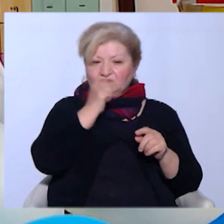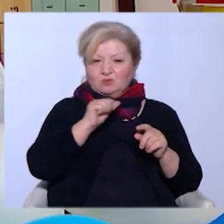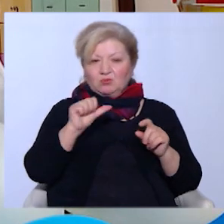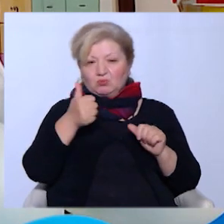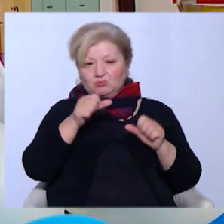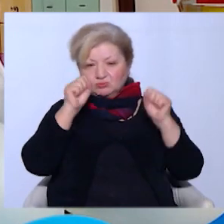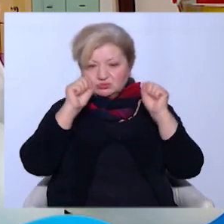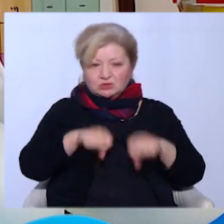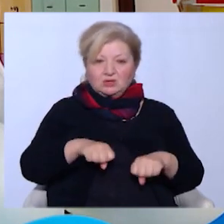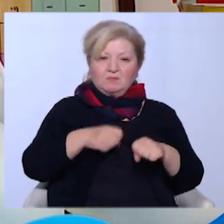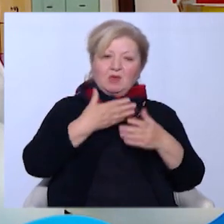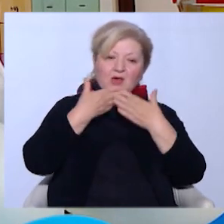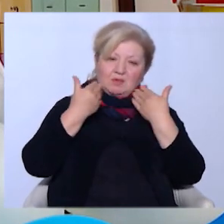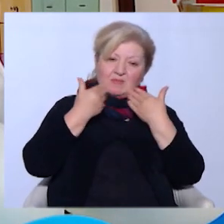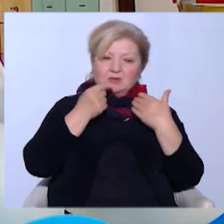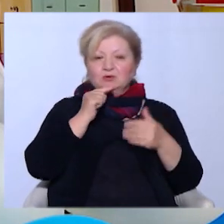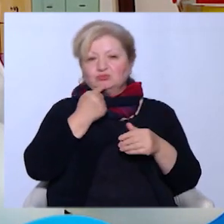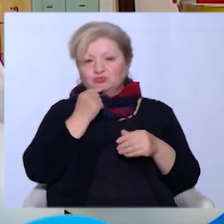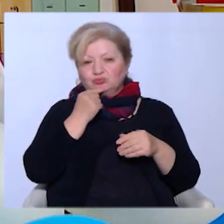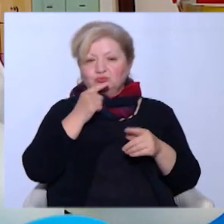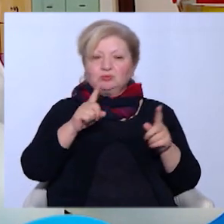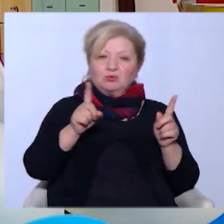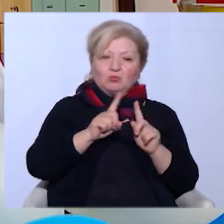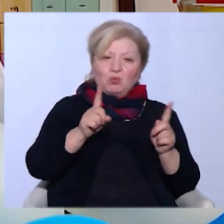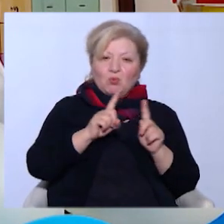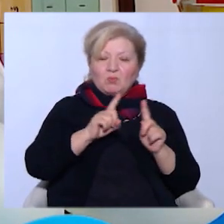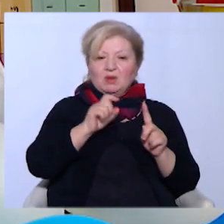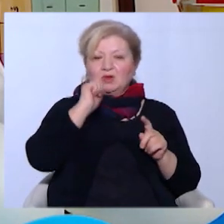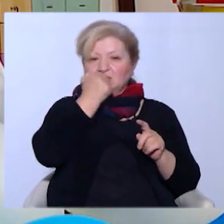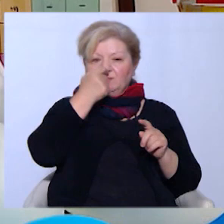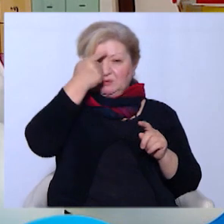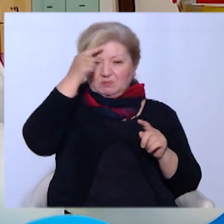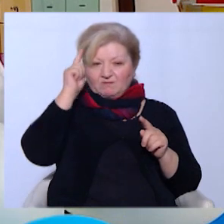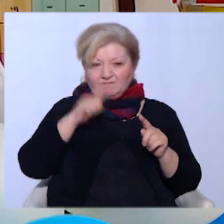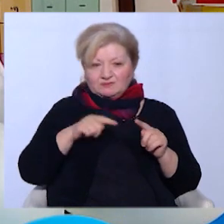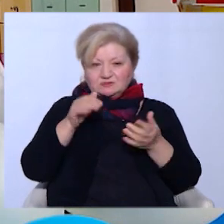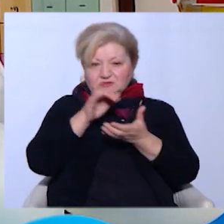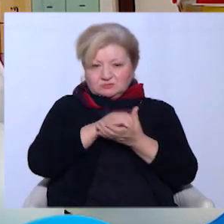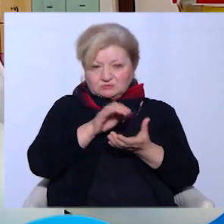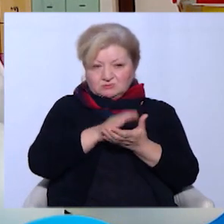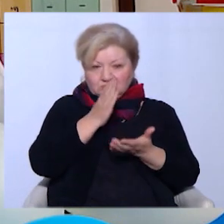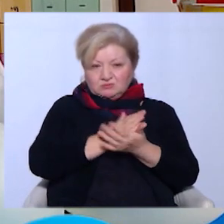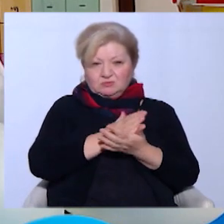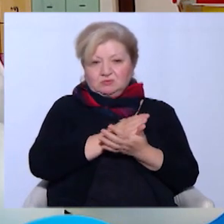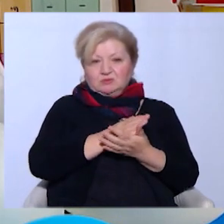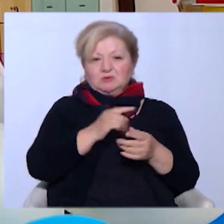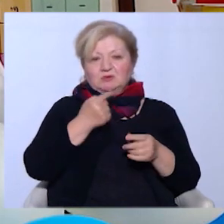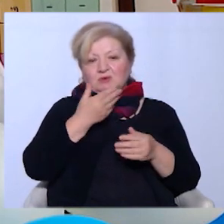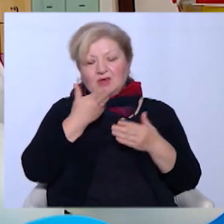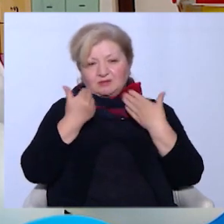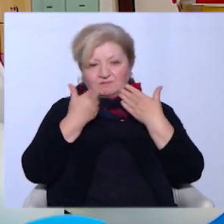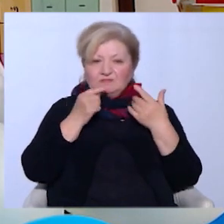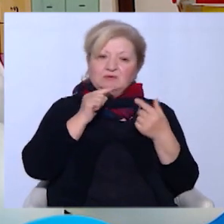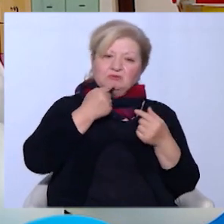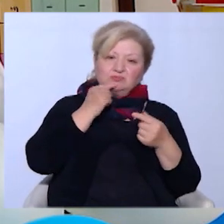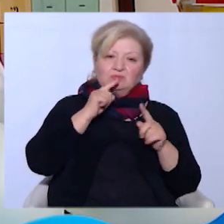ელემენტი, ნივთიერება როგორი და როგორი შეიძლება იყოს მარტივი და რთული და რომელ ნივთიერებებს ვიცნობთ